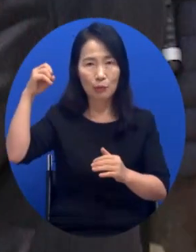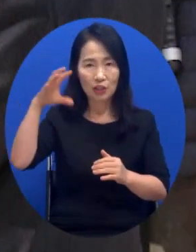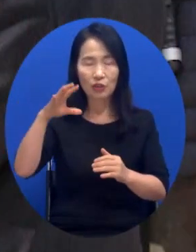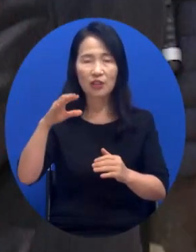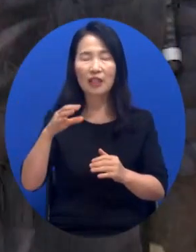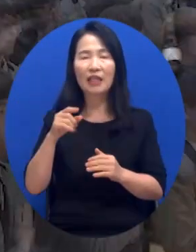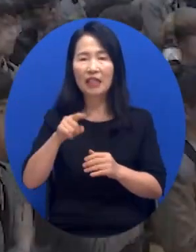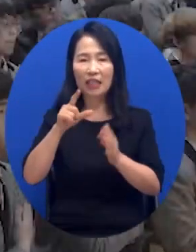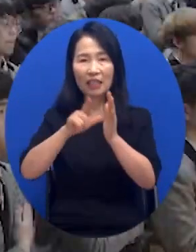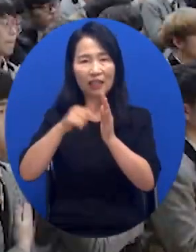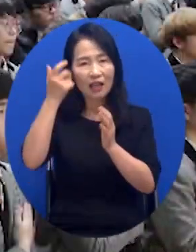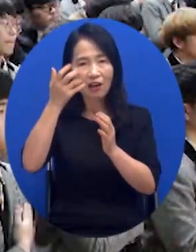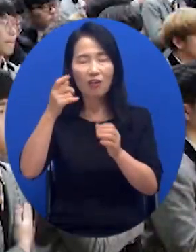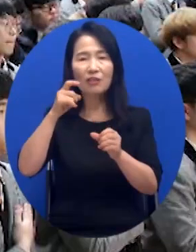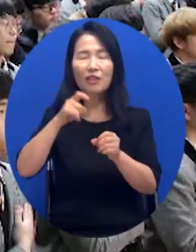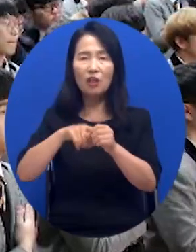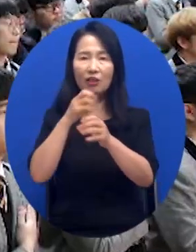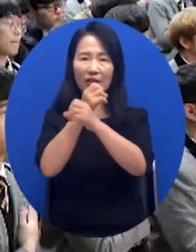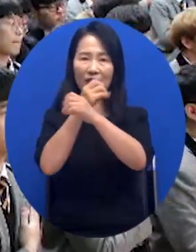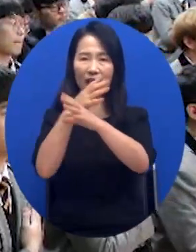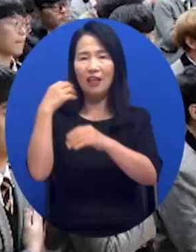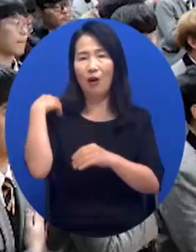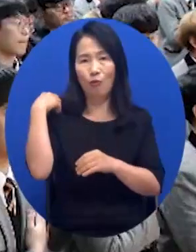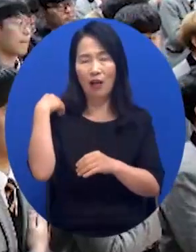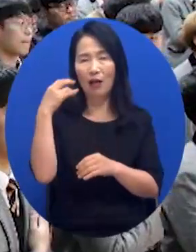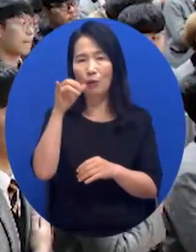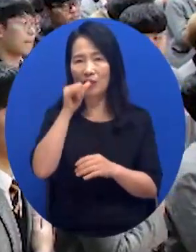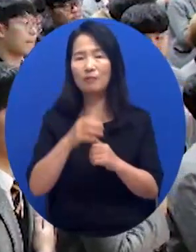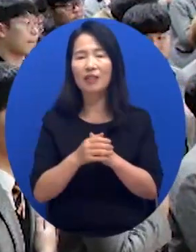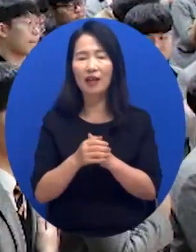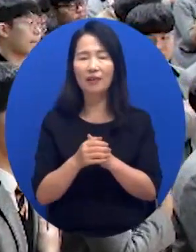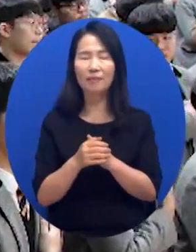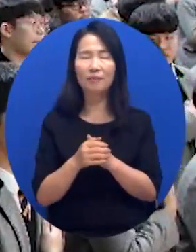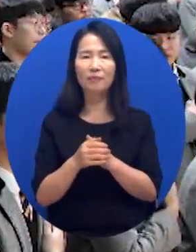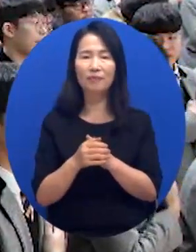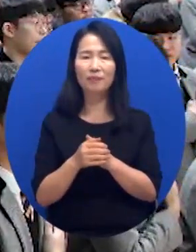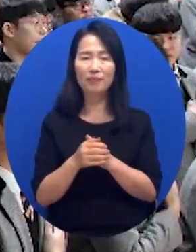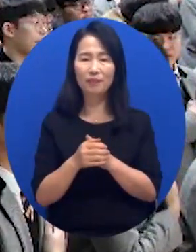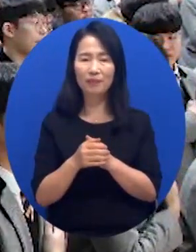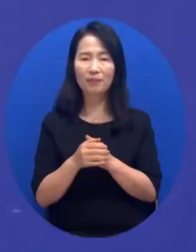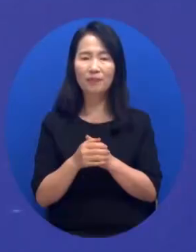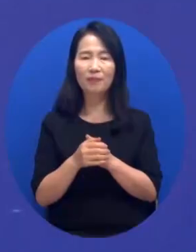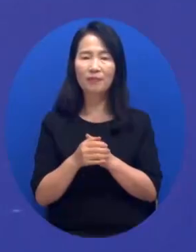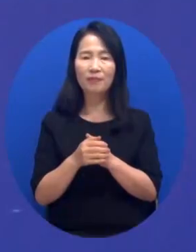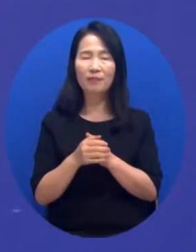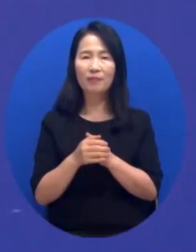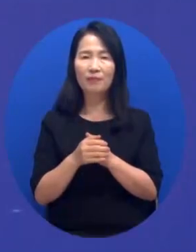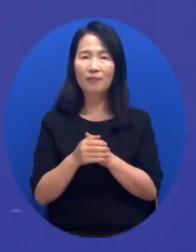등대의 역할을 감당해가고 있습니다. CTS 뉴스 신미정입니다.